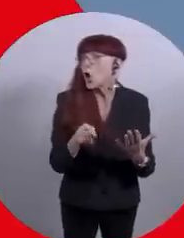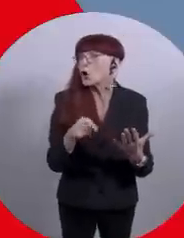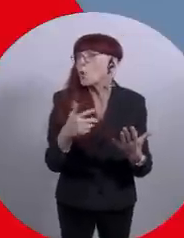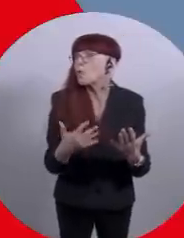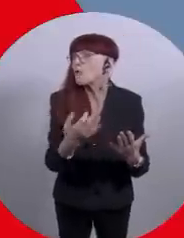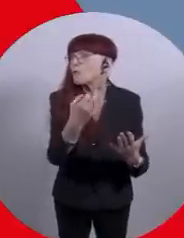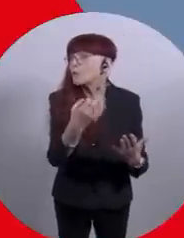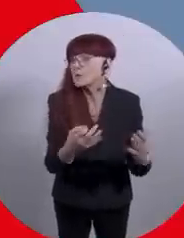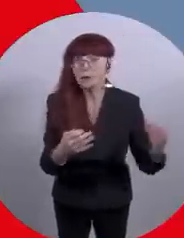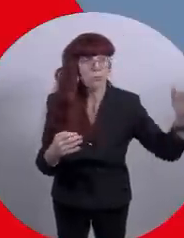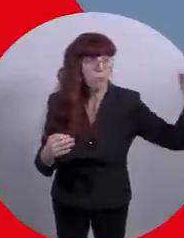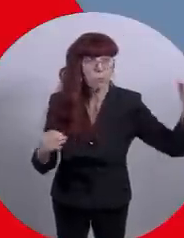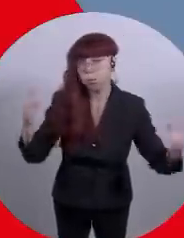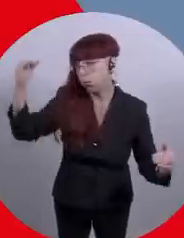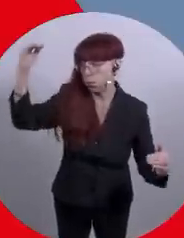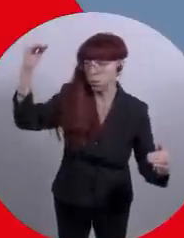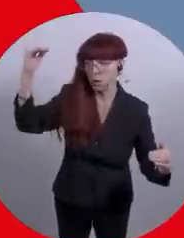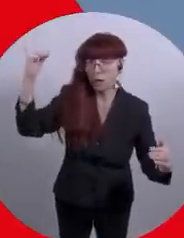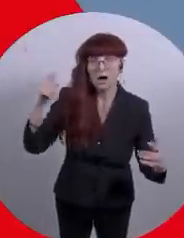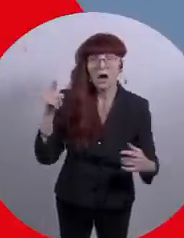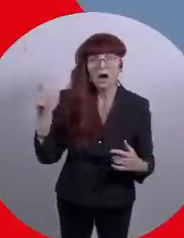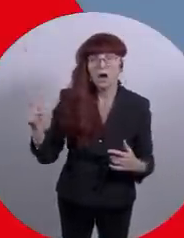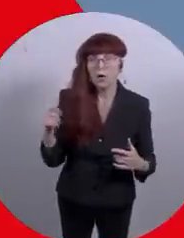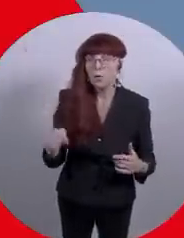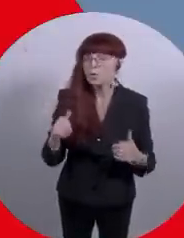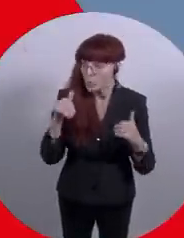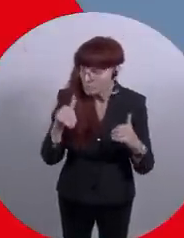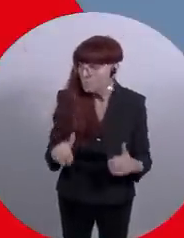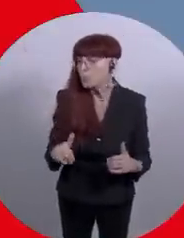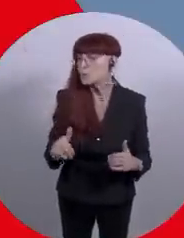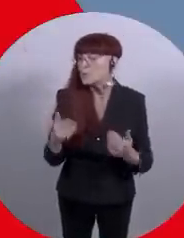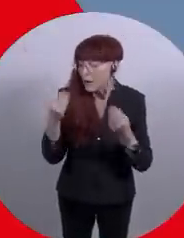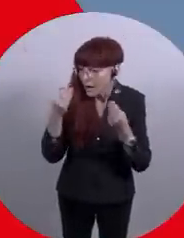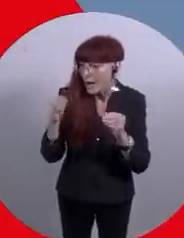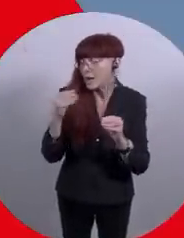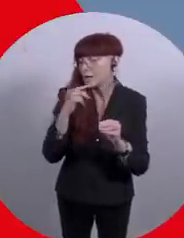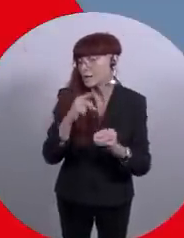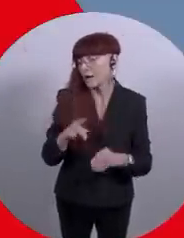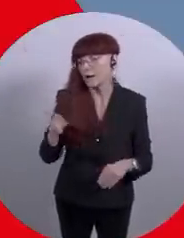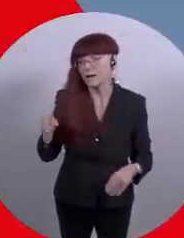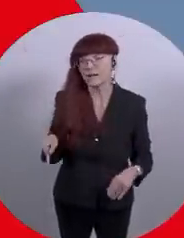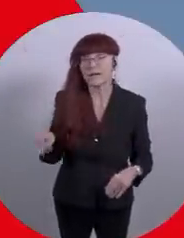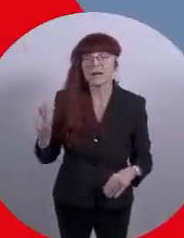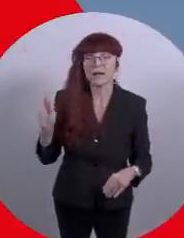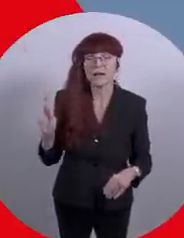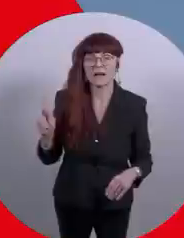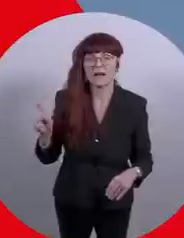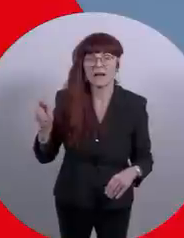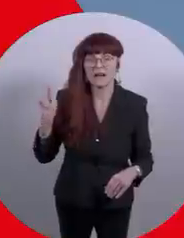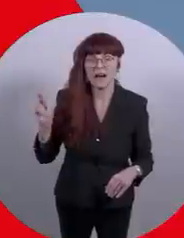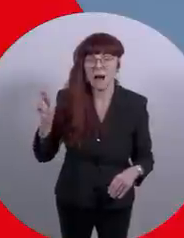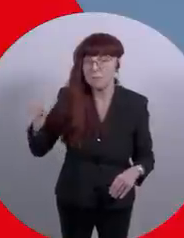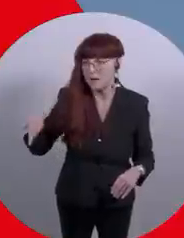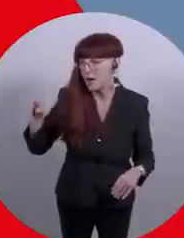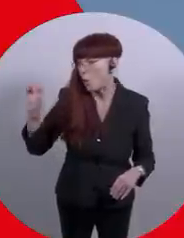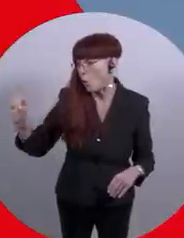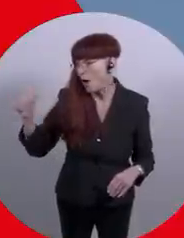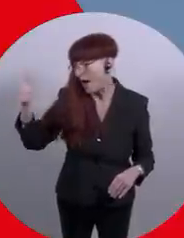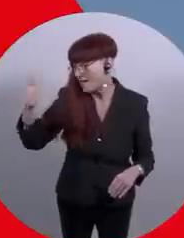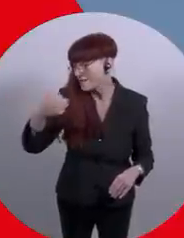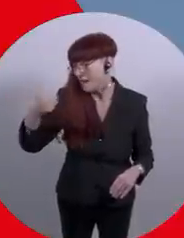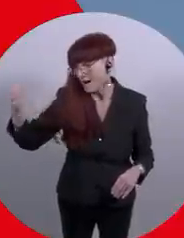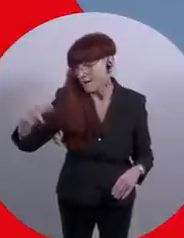gesunken und dass da ehrlich sage ich die KPÖ ist keine ein-tagespartei die